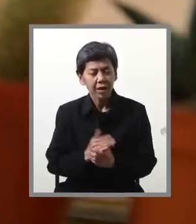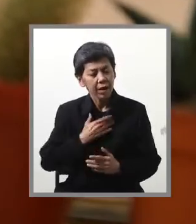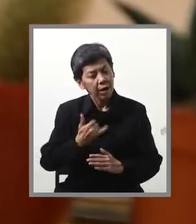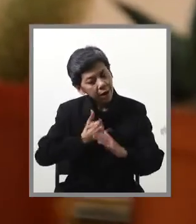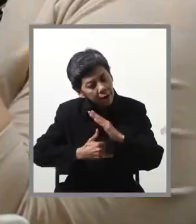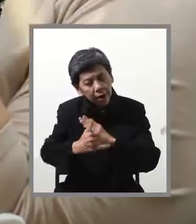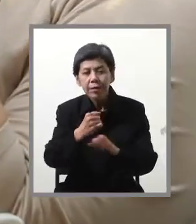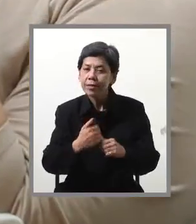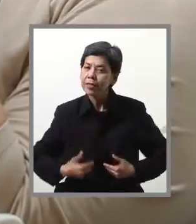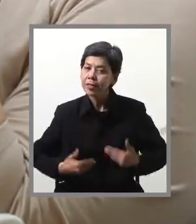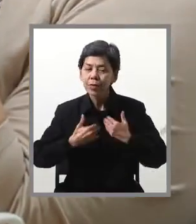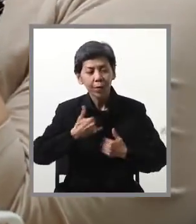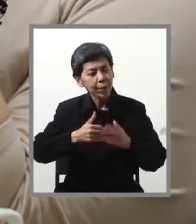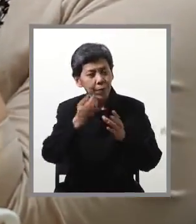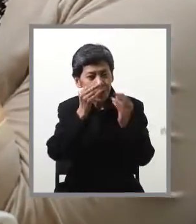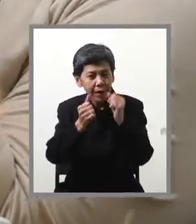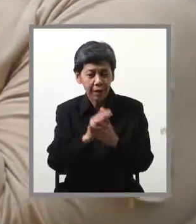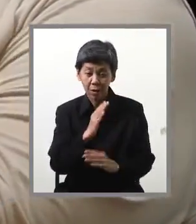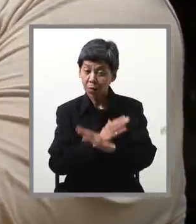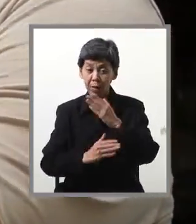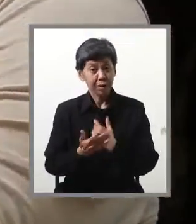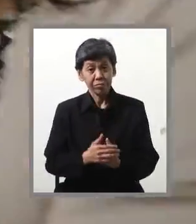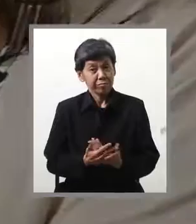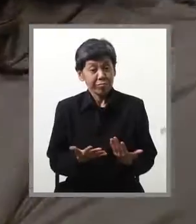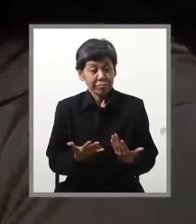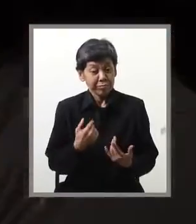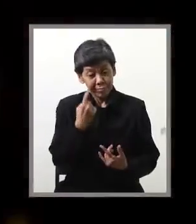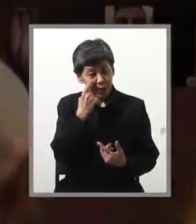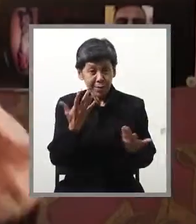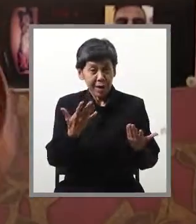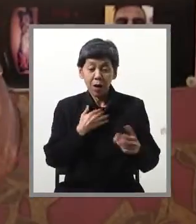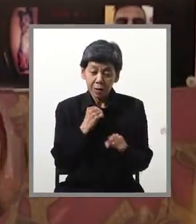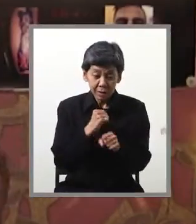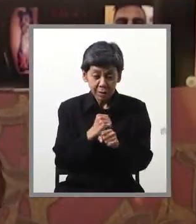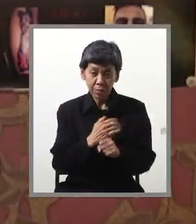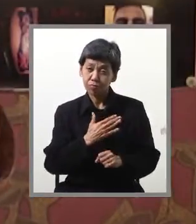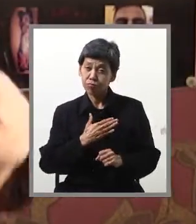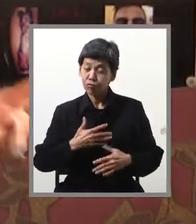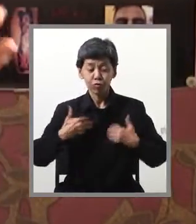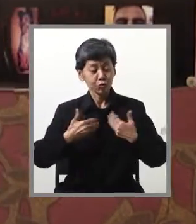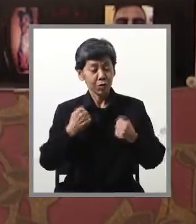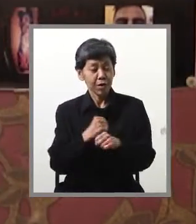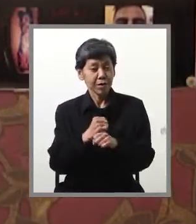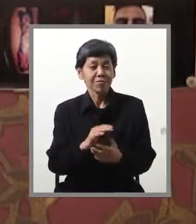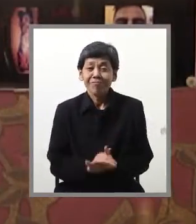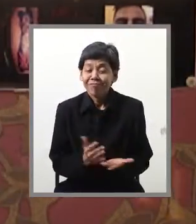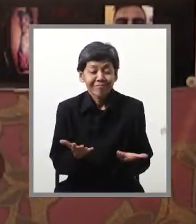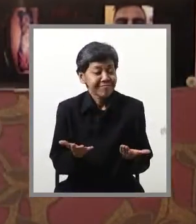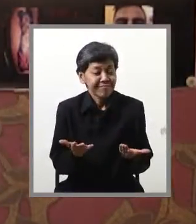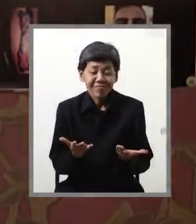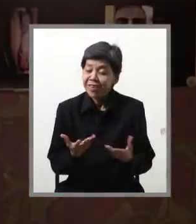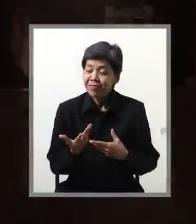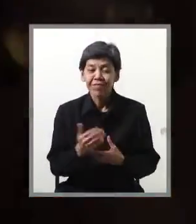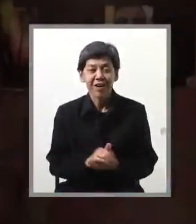ให้พี่ออกไปใช้ชีวิตไอ้ความพิการมันไม่ได้มาปะทะบนหน้าเราถ้าเราทำงานด้วยความสุขและสนุกเนี่ยมัน